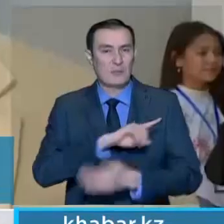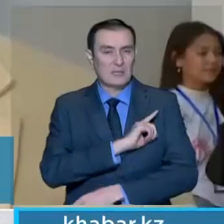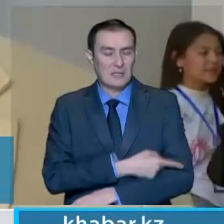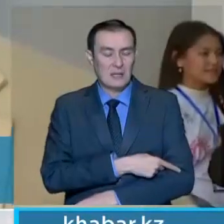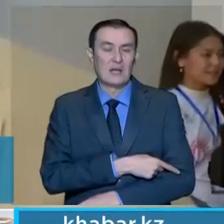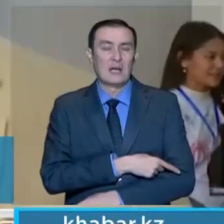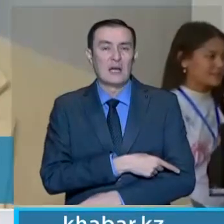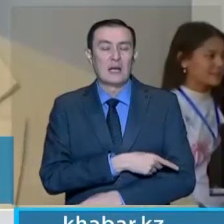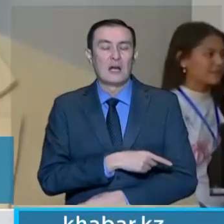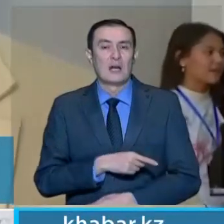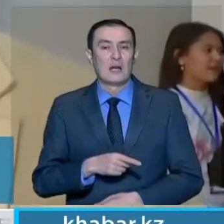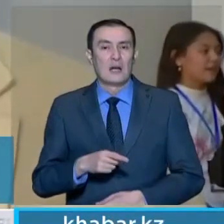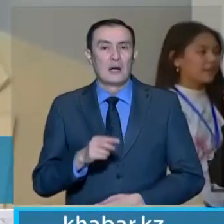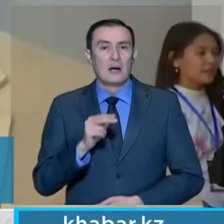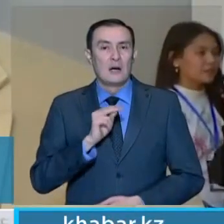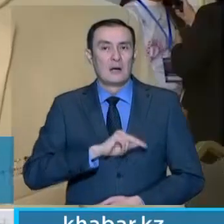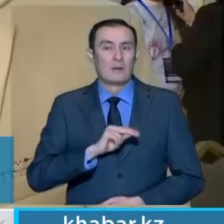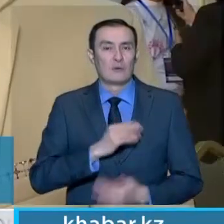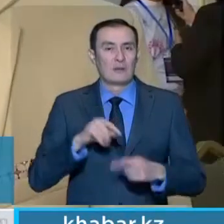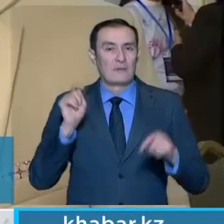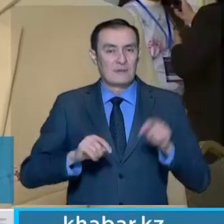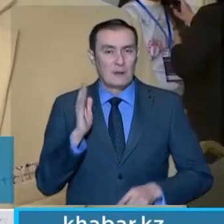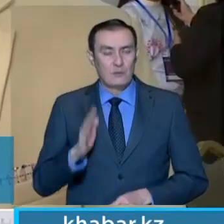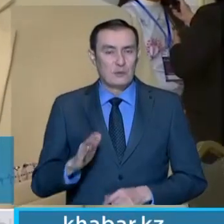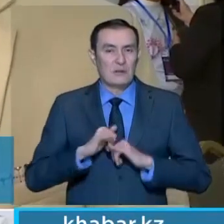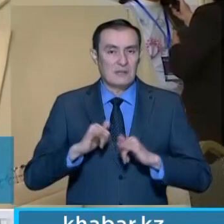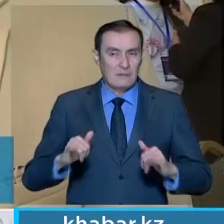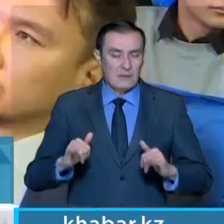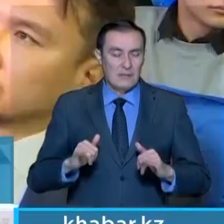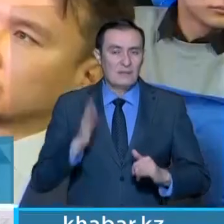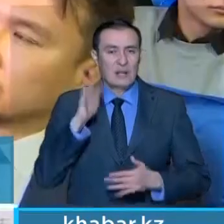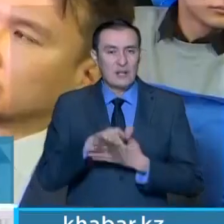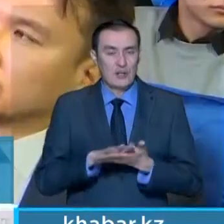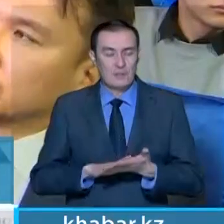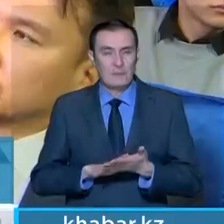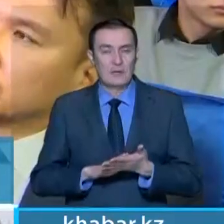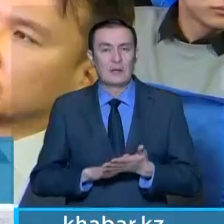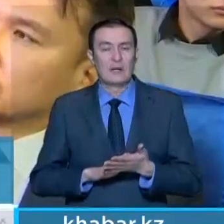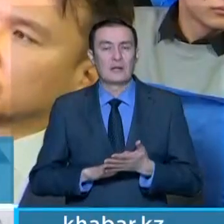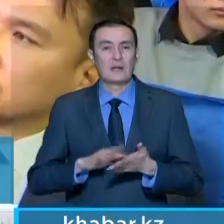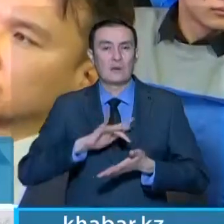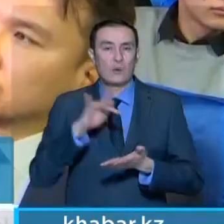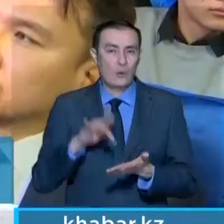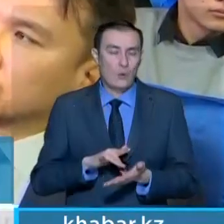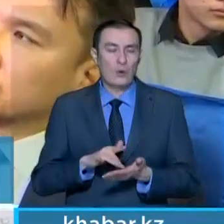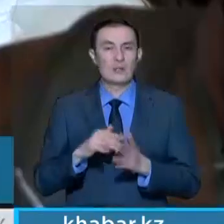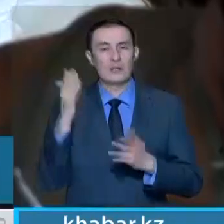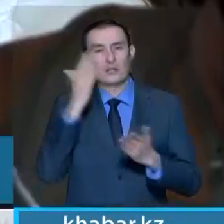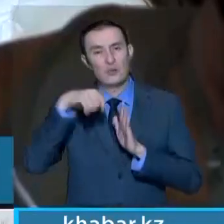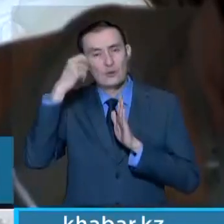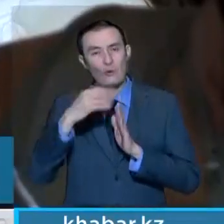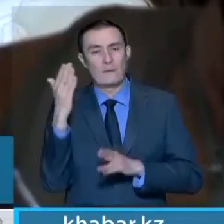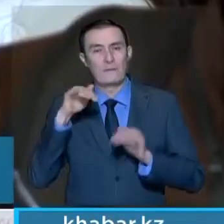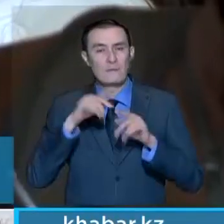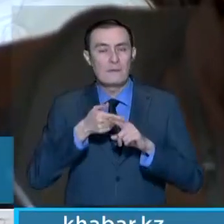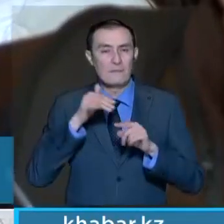Эта работа не остановится только на фестивале, мы будем прокачивать эти проекты в дальнейшем. Смарт-сити, контент-медиа, кино и видео.